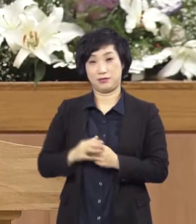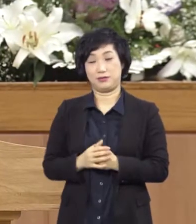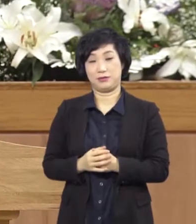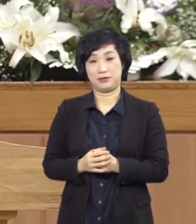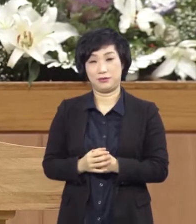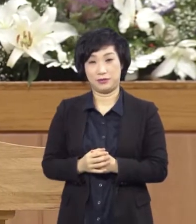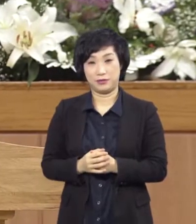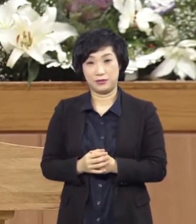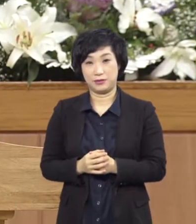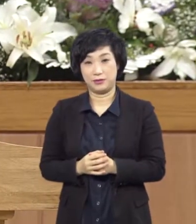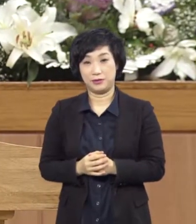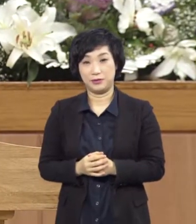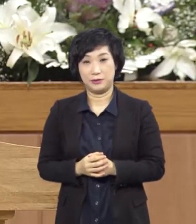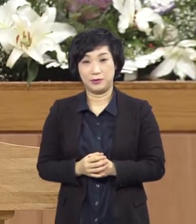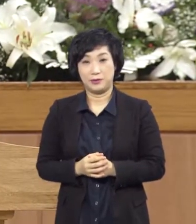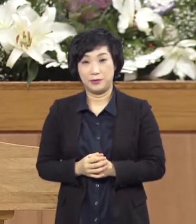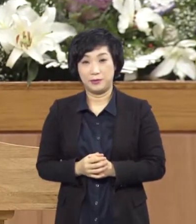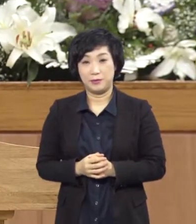그러므로